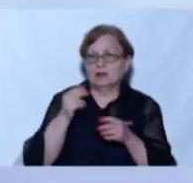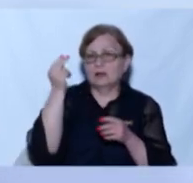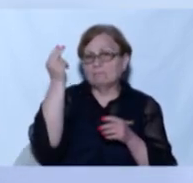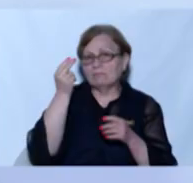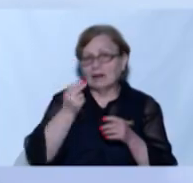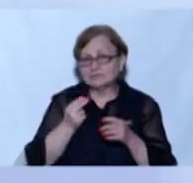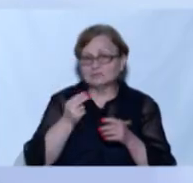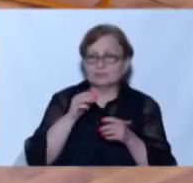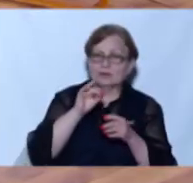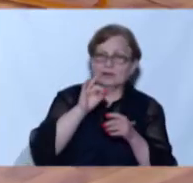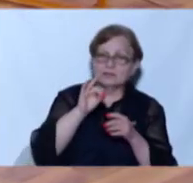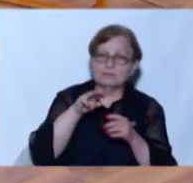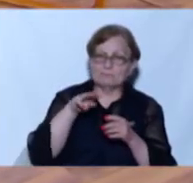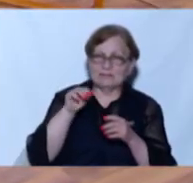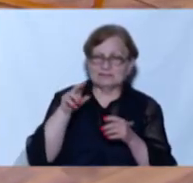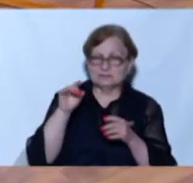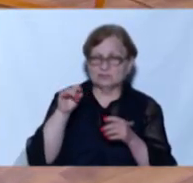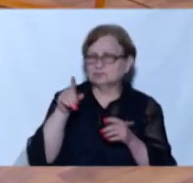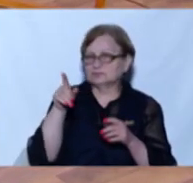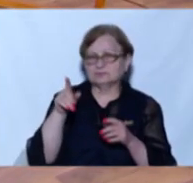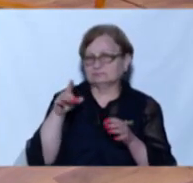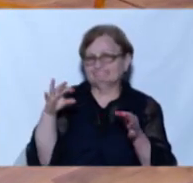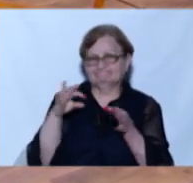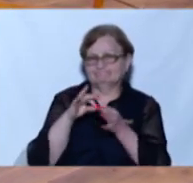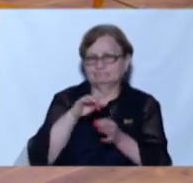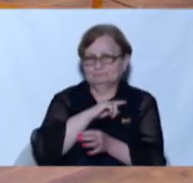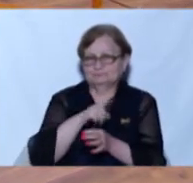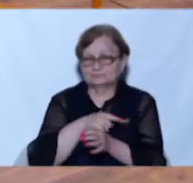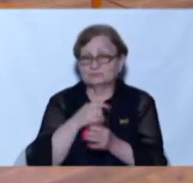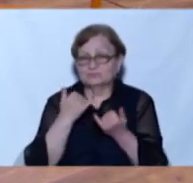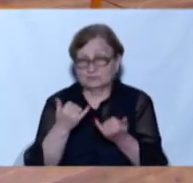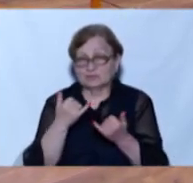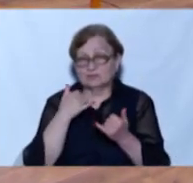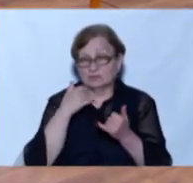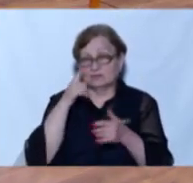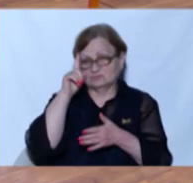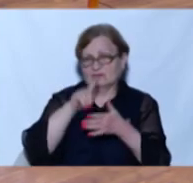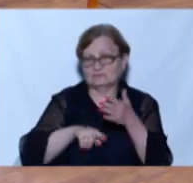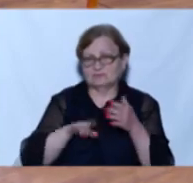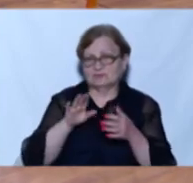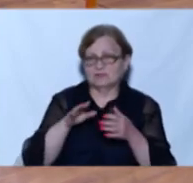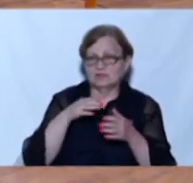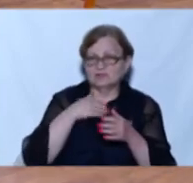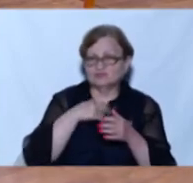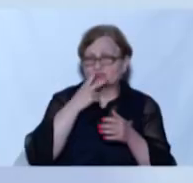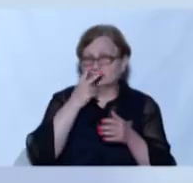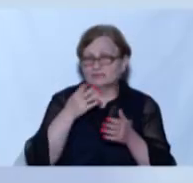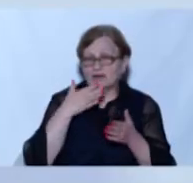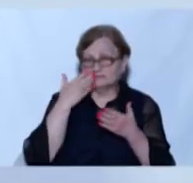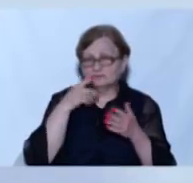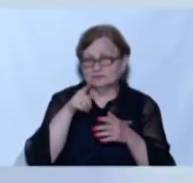და იმპრესიონიზმი მართლაც განუყოფელია და აი ამაში ჩვენ დღეს შელოცვა რადიოთი ეს